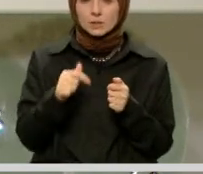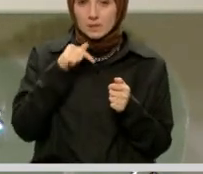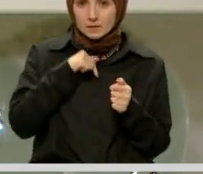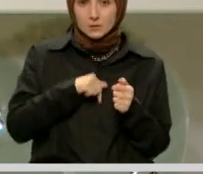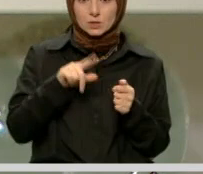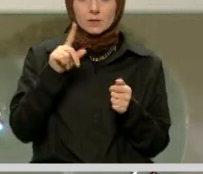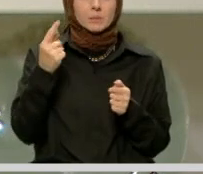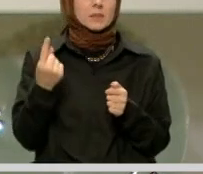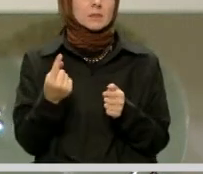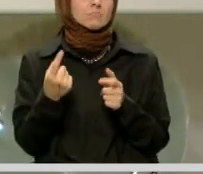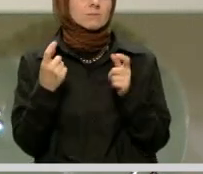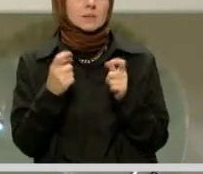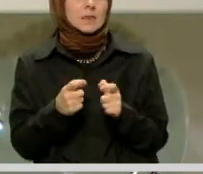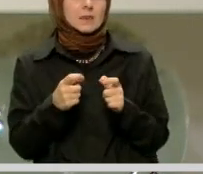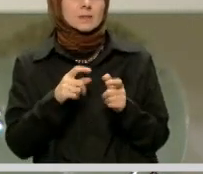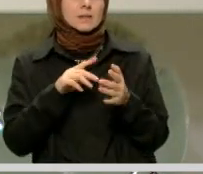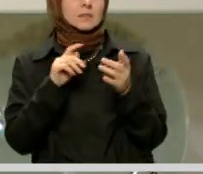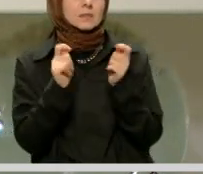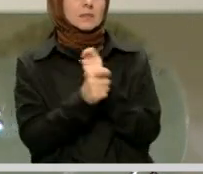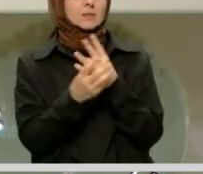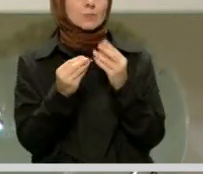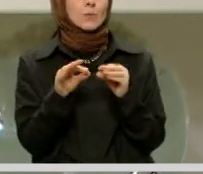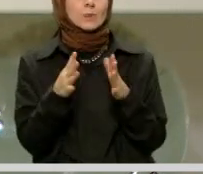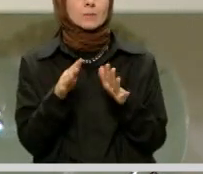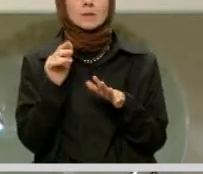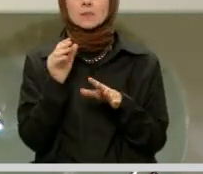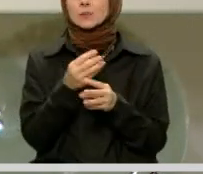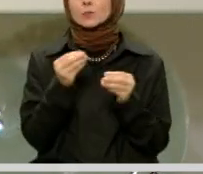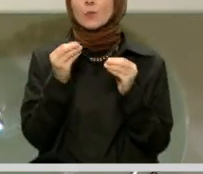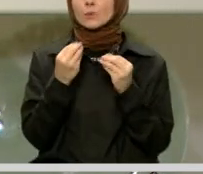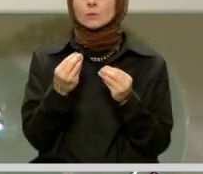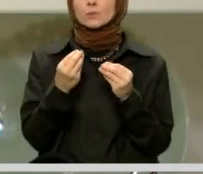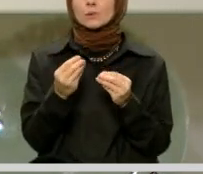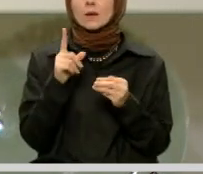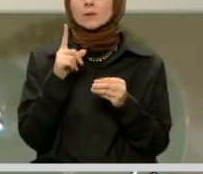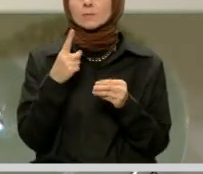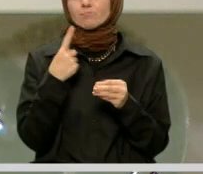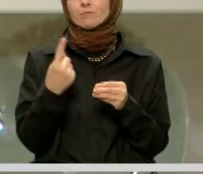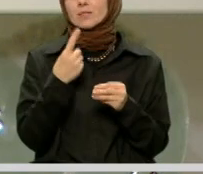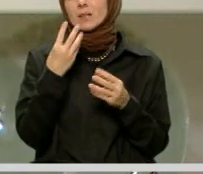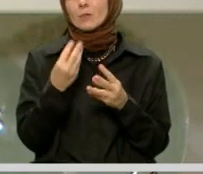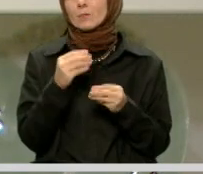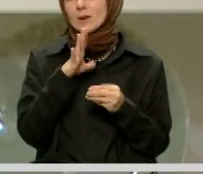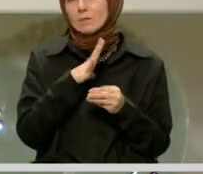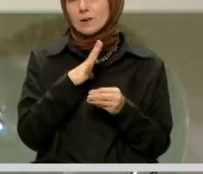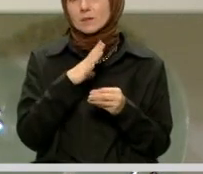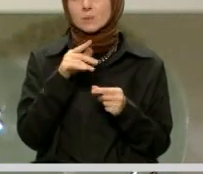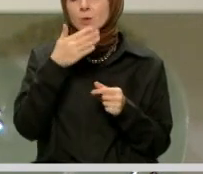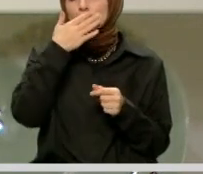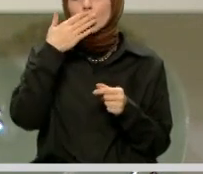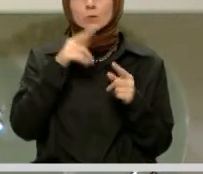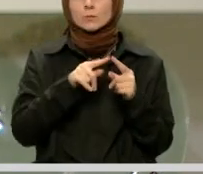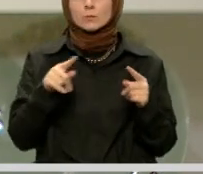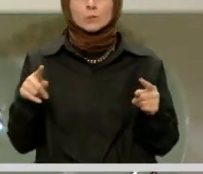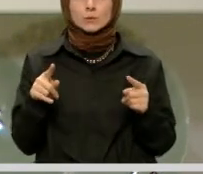yerde dönerse o muazzam bir farkındalık olur gibi hocam. Kesinlikle. Çok hoş bir tabir bu. Aktif ibadet, oruç boyunca aktif ibadet halinde